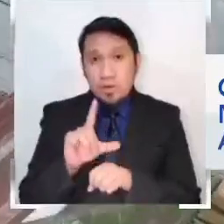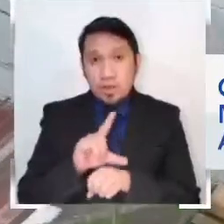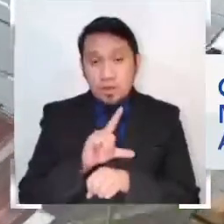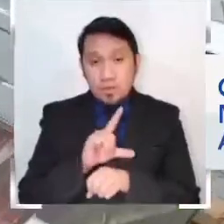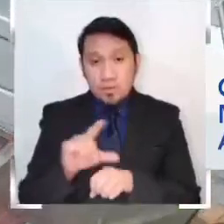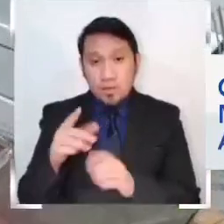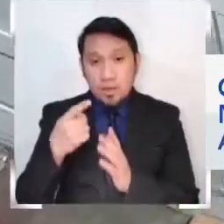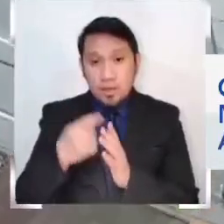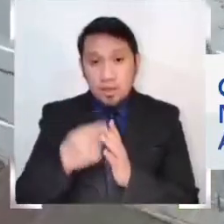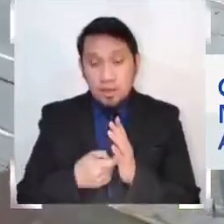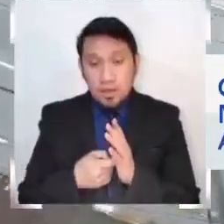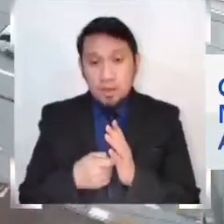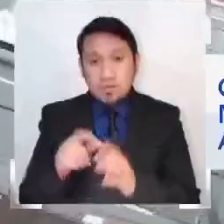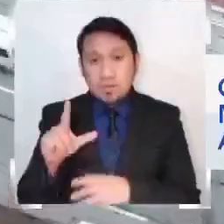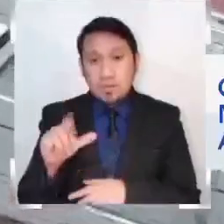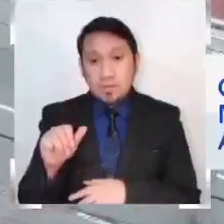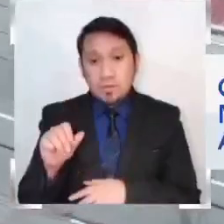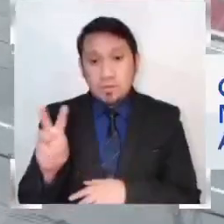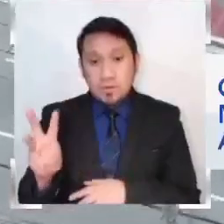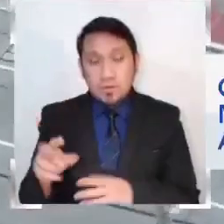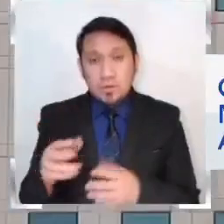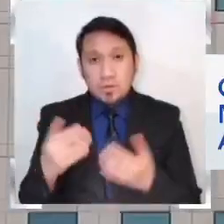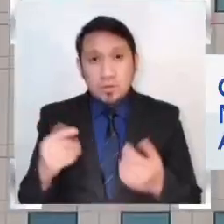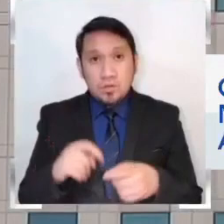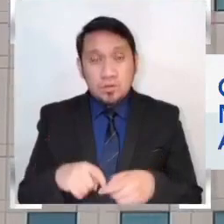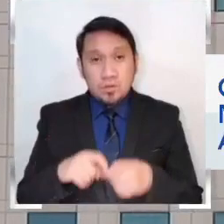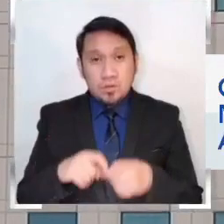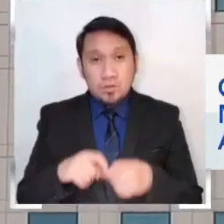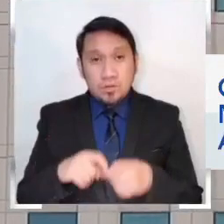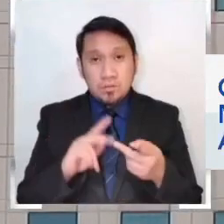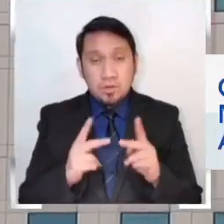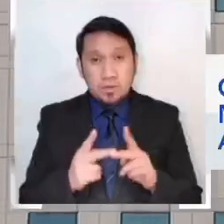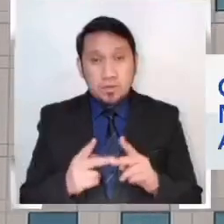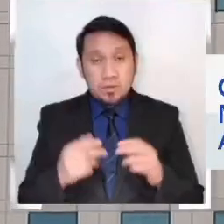na suspending investigasyon sa nakansilang partnership agreement